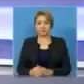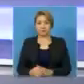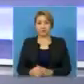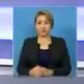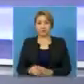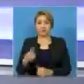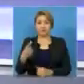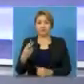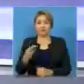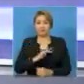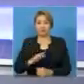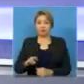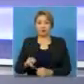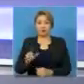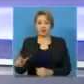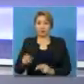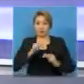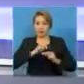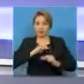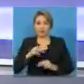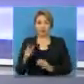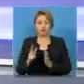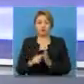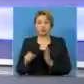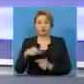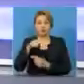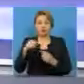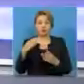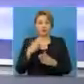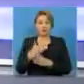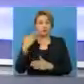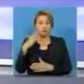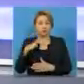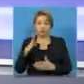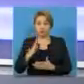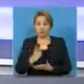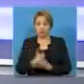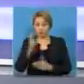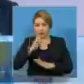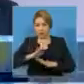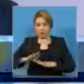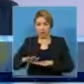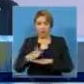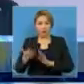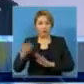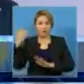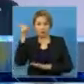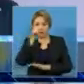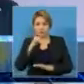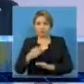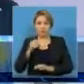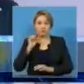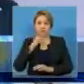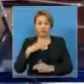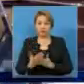Бір жарым миллион адам жұмыспен қамтылып, 700 мың кәсіпкерге салықтық жеңілдік жасалды. Бүгін өкімет елдің өткен жылғы экономикалық әлеуметтік